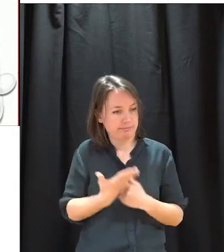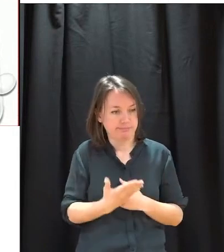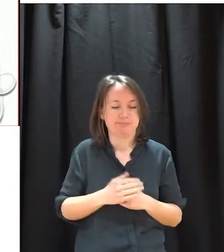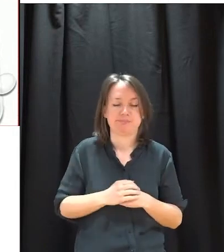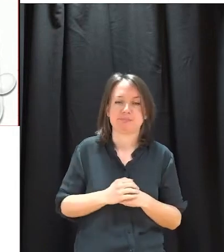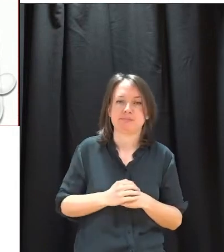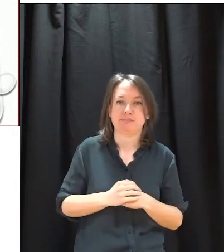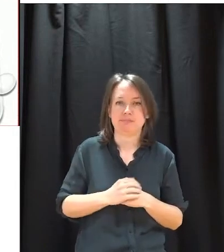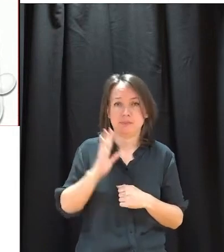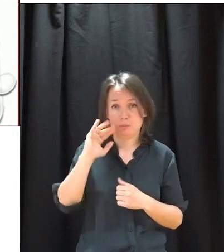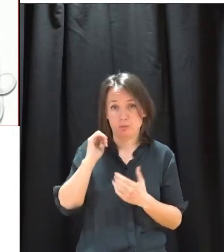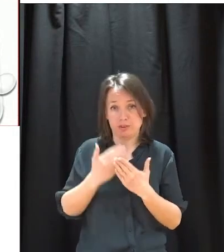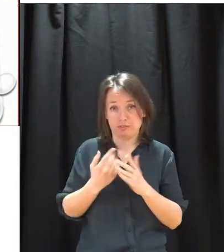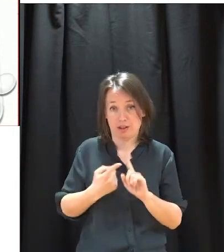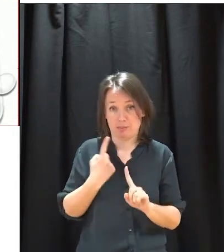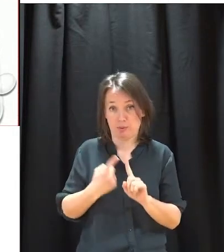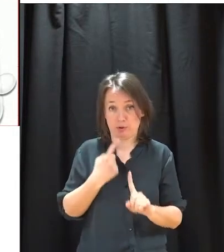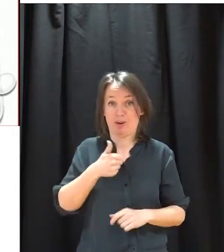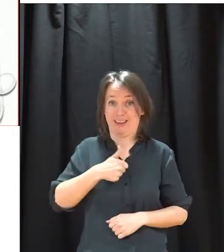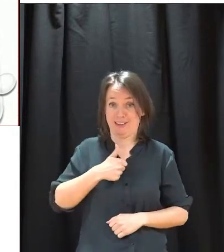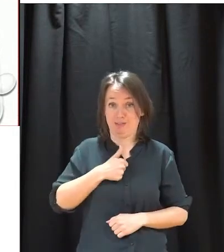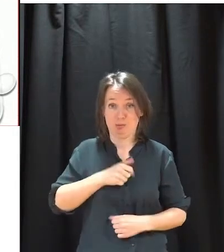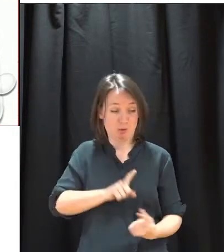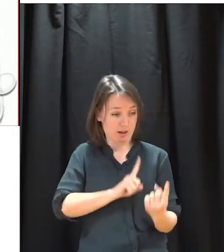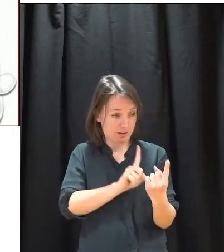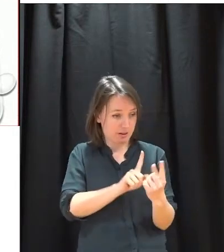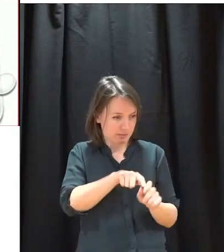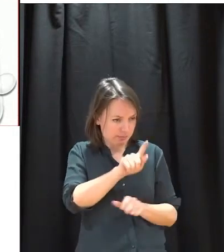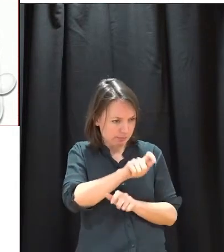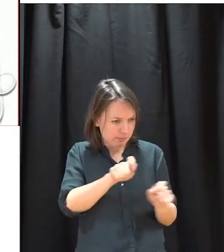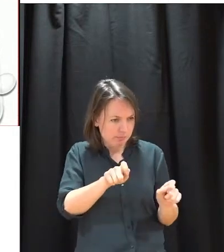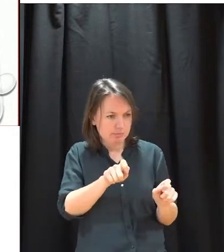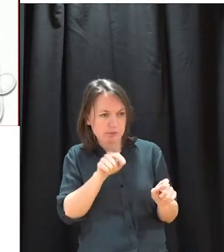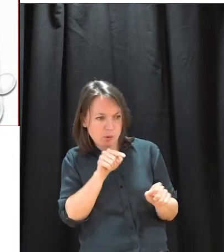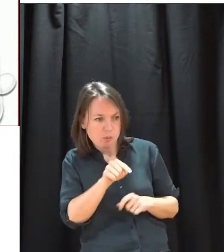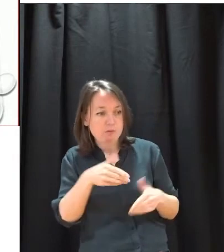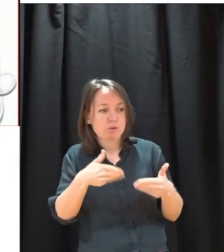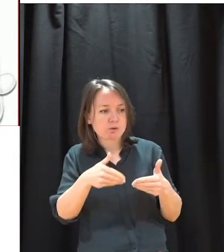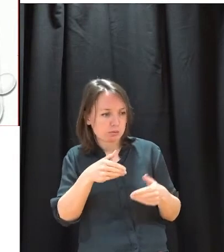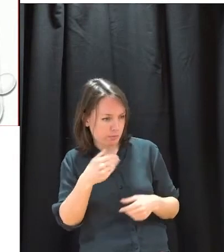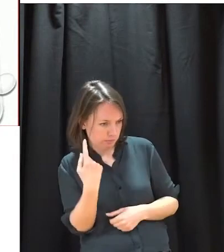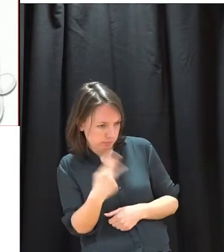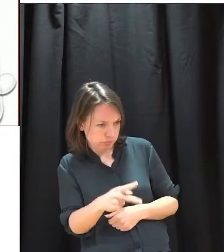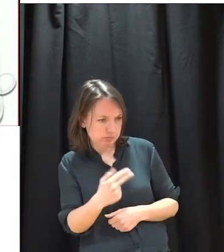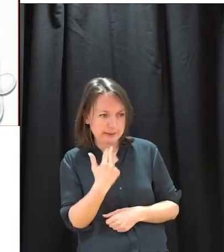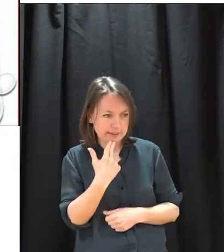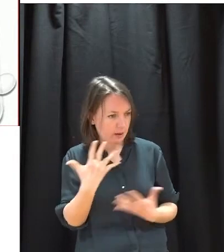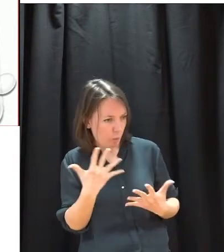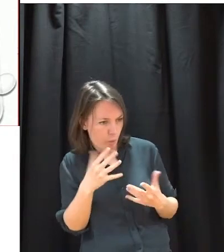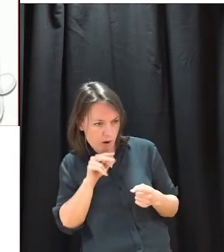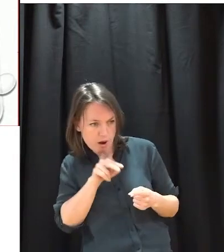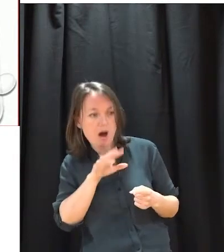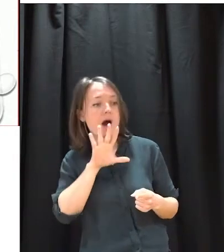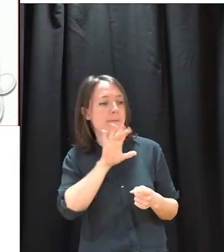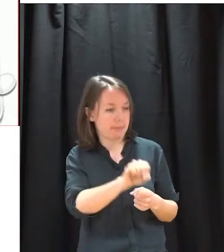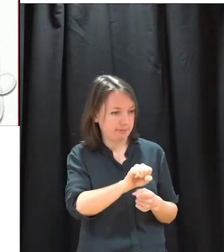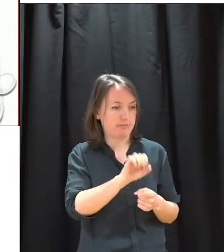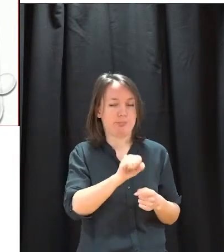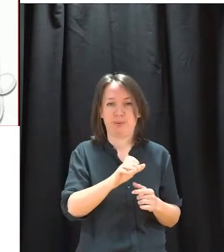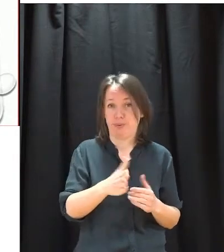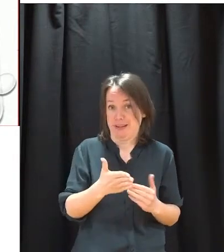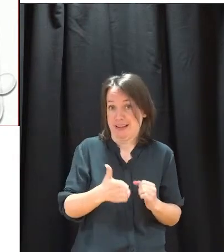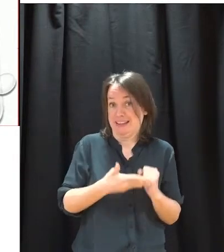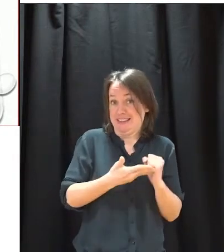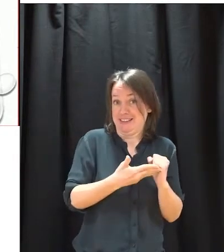des évaluations individuelles et de repérer les difficultés, mais aussi les fonctionnements efficaces de ces enfants pour qu'on puisse s'appuyer sur ce qui marche bien. Et puis bien